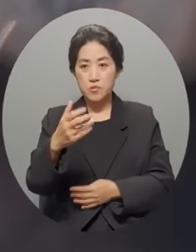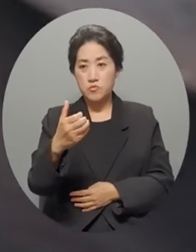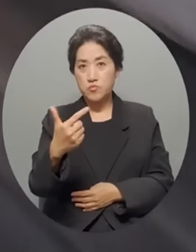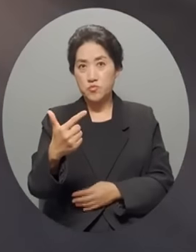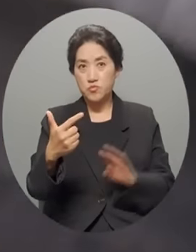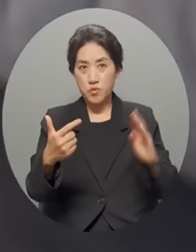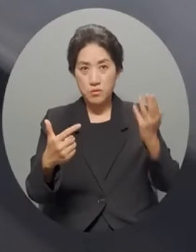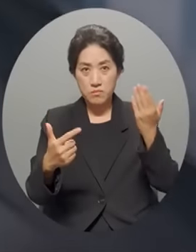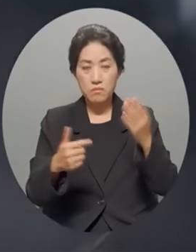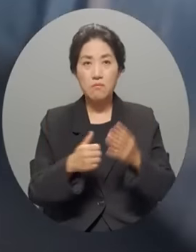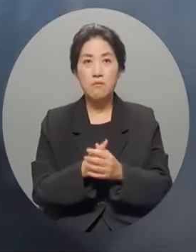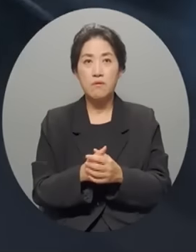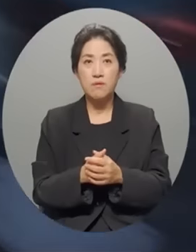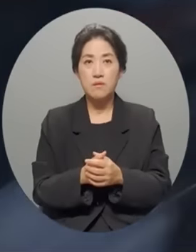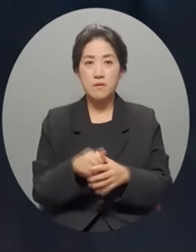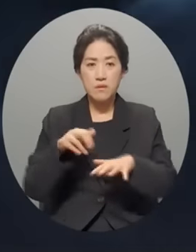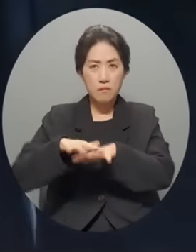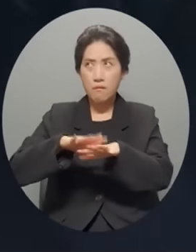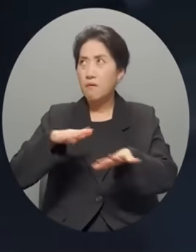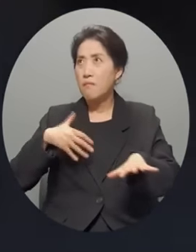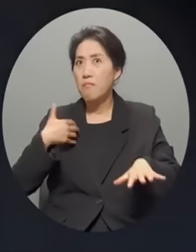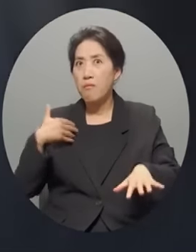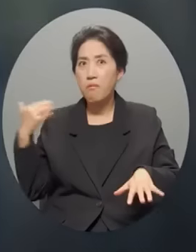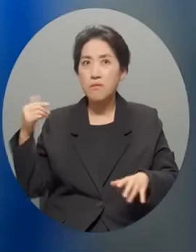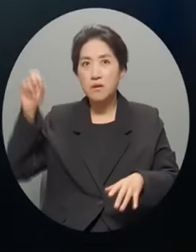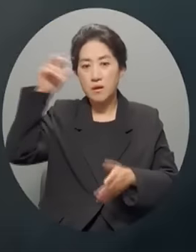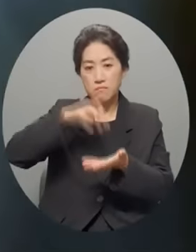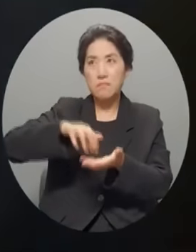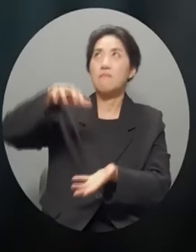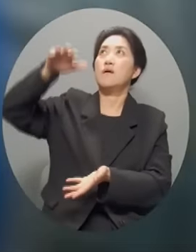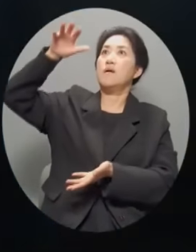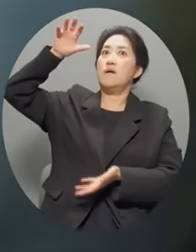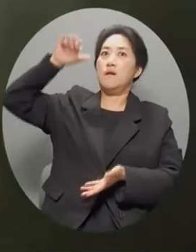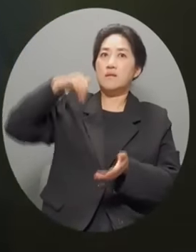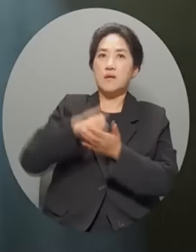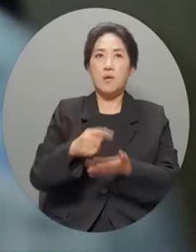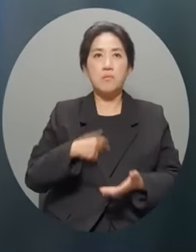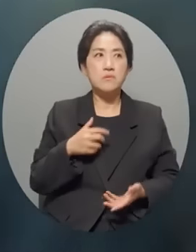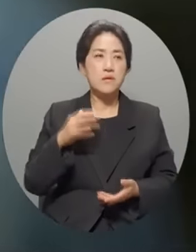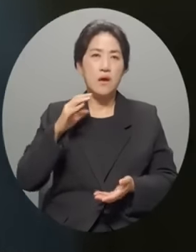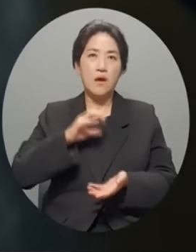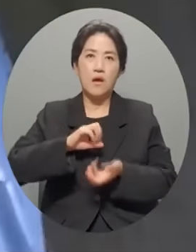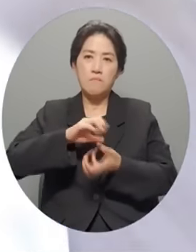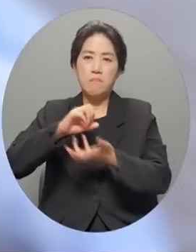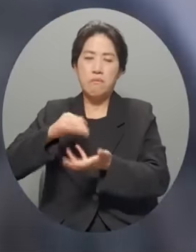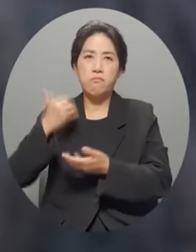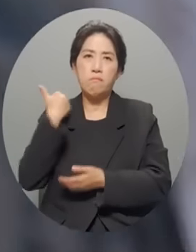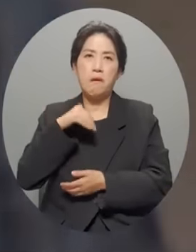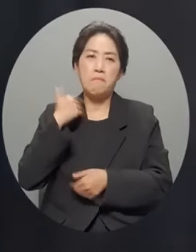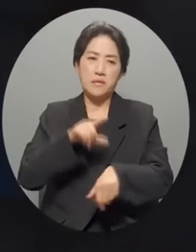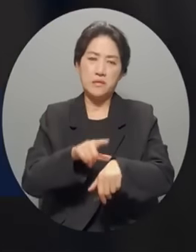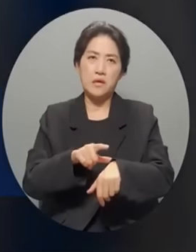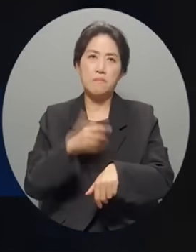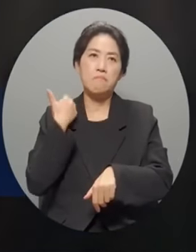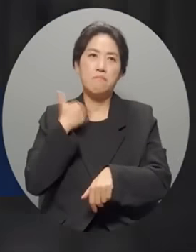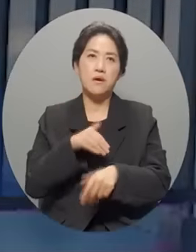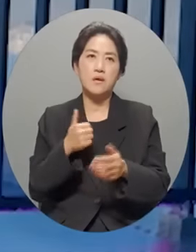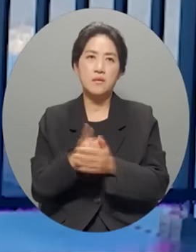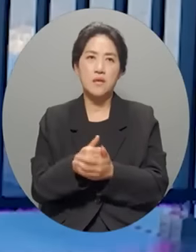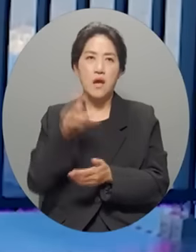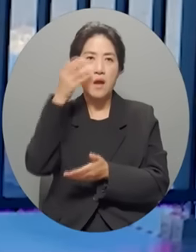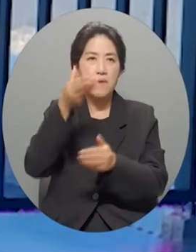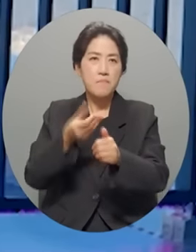늘었습니다. 지리도 낯선 데다 갑자기 물량까지 늘자 혼자선 감당할 수 없었습니다. 알바를